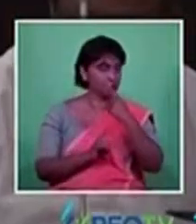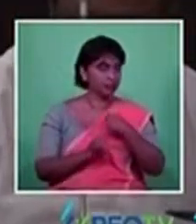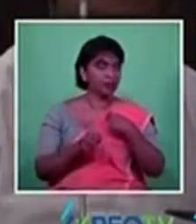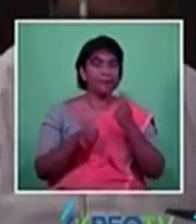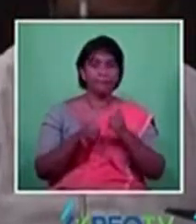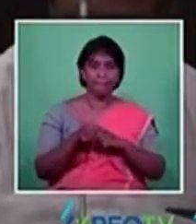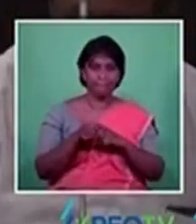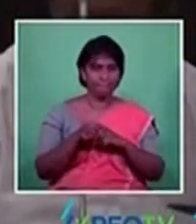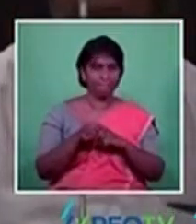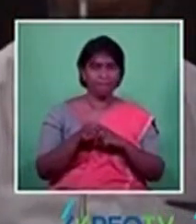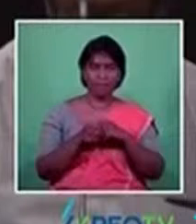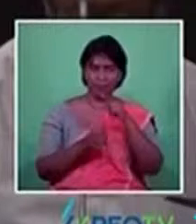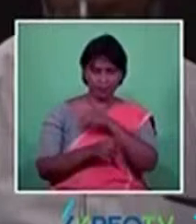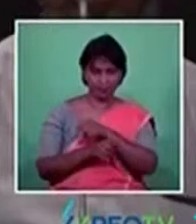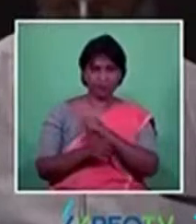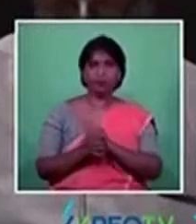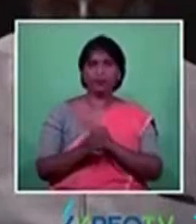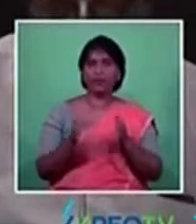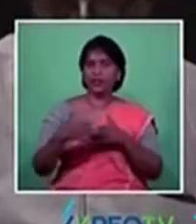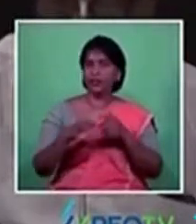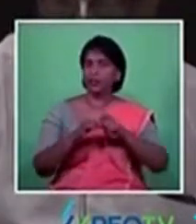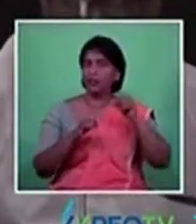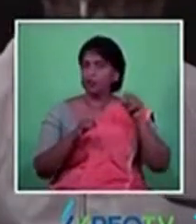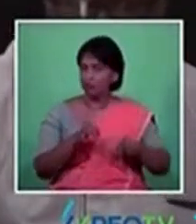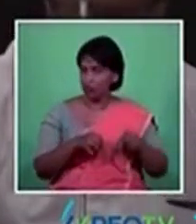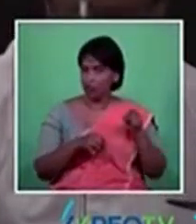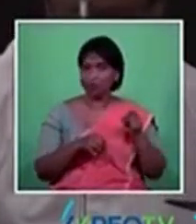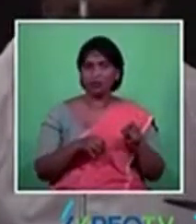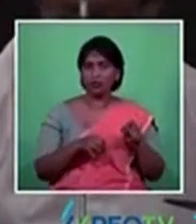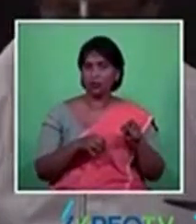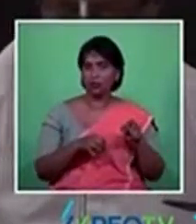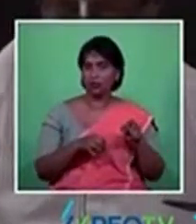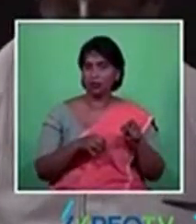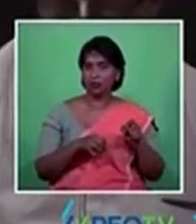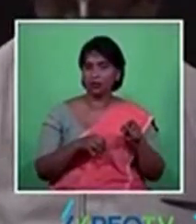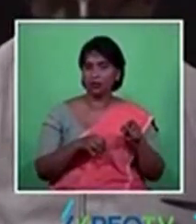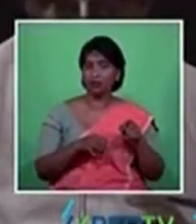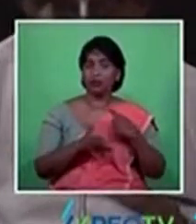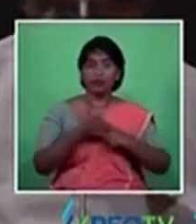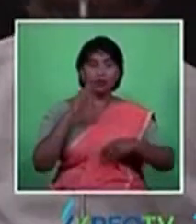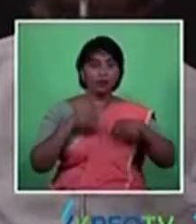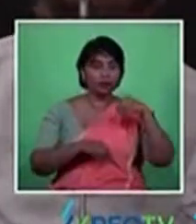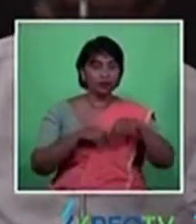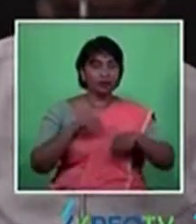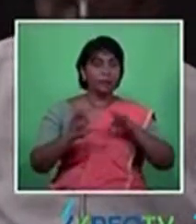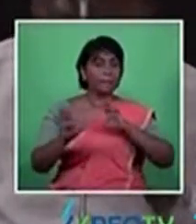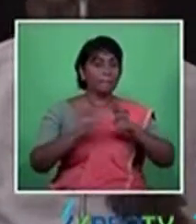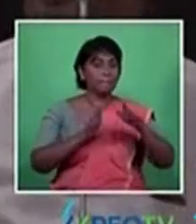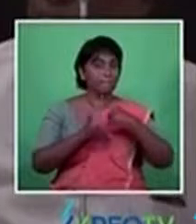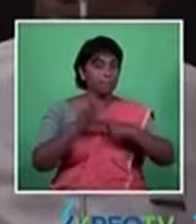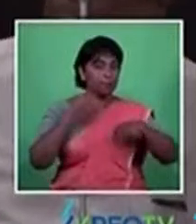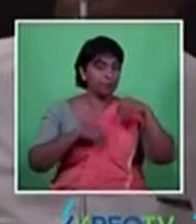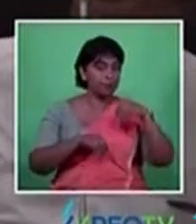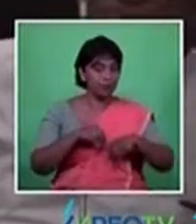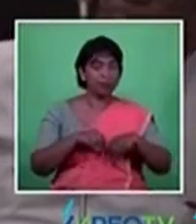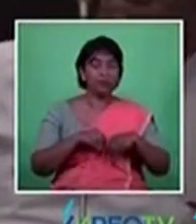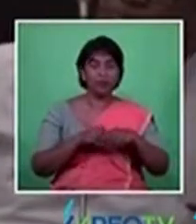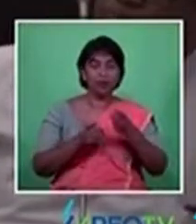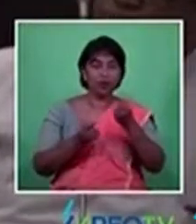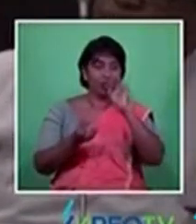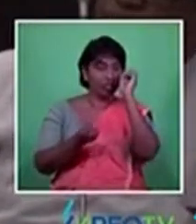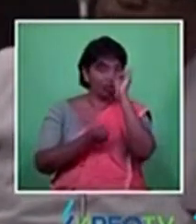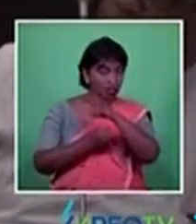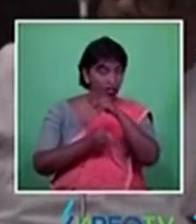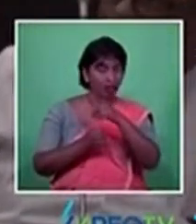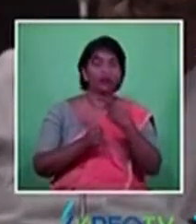ප්‍රශ්නේ ඒක cabinet. The Cabinet of Ministers did not reach any decision concerning the acceptance of cash bonds for the upcoming local government